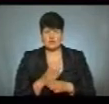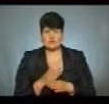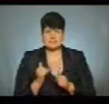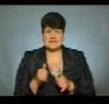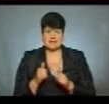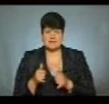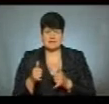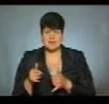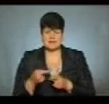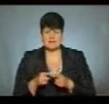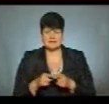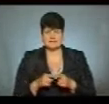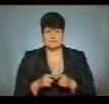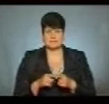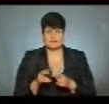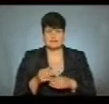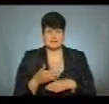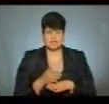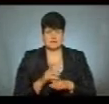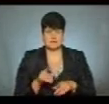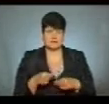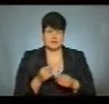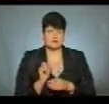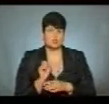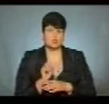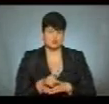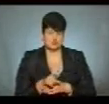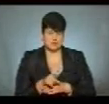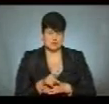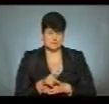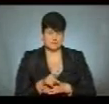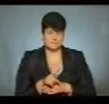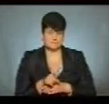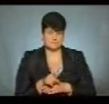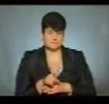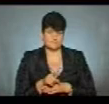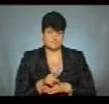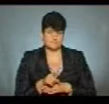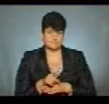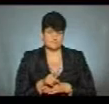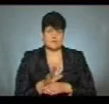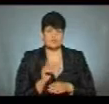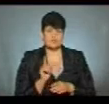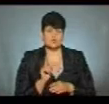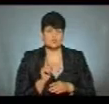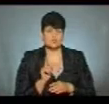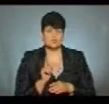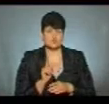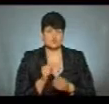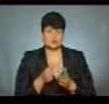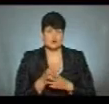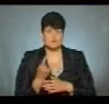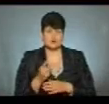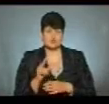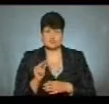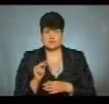І вони буквально дали їм доручення, вони дали, скажімо, такі зобов'язання, що вони до 1 числа, я